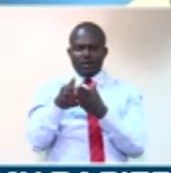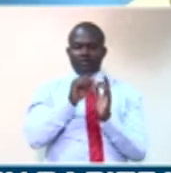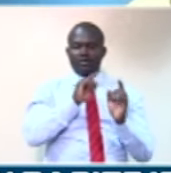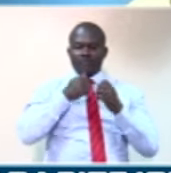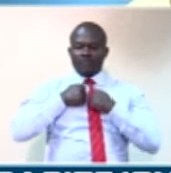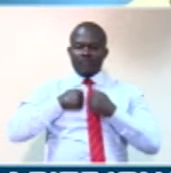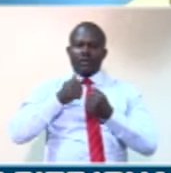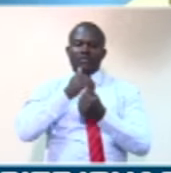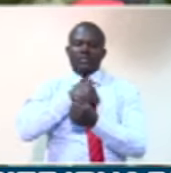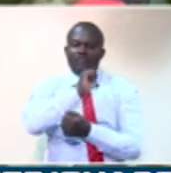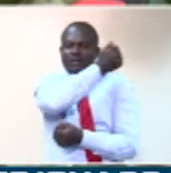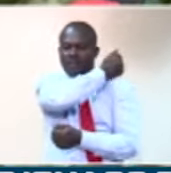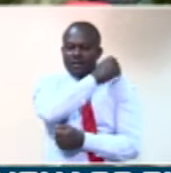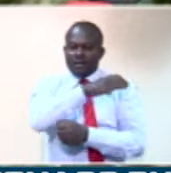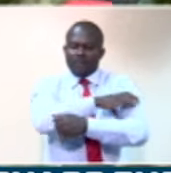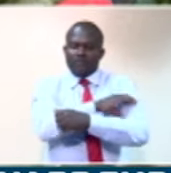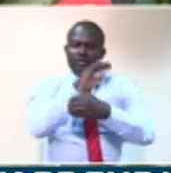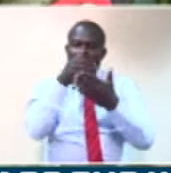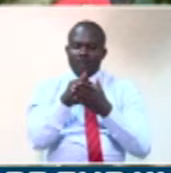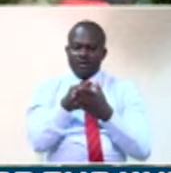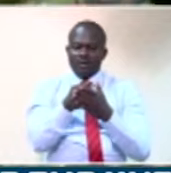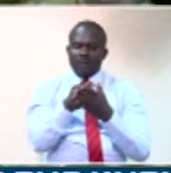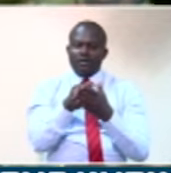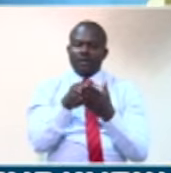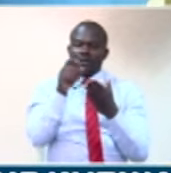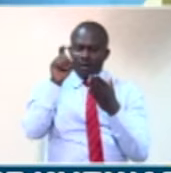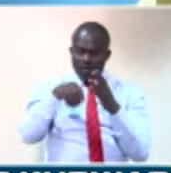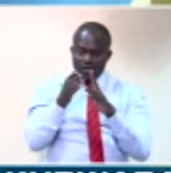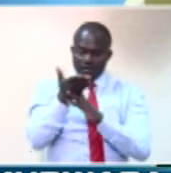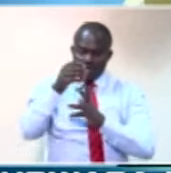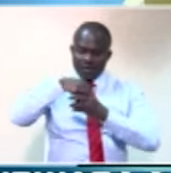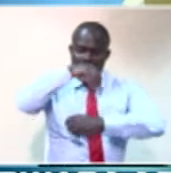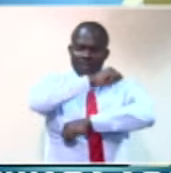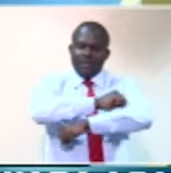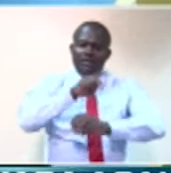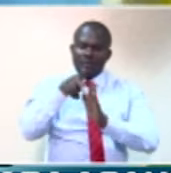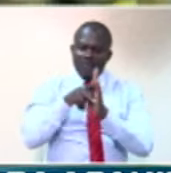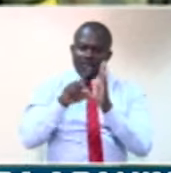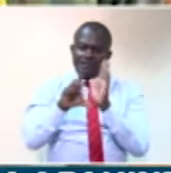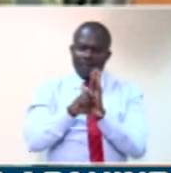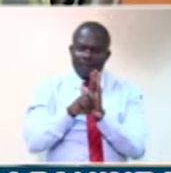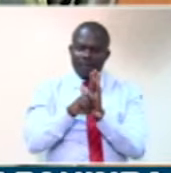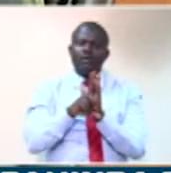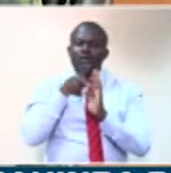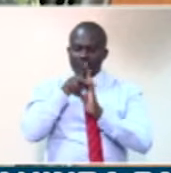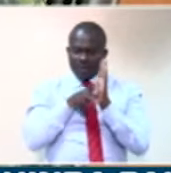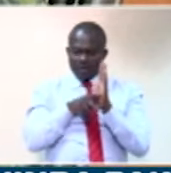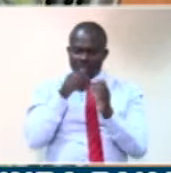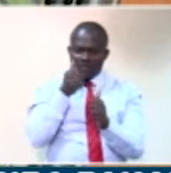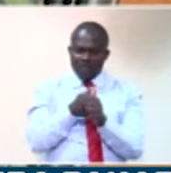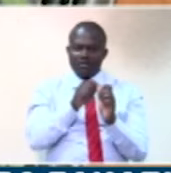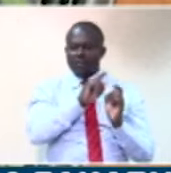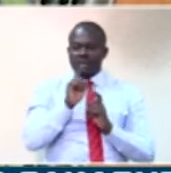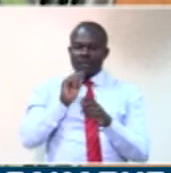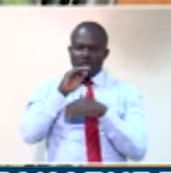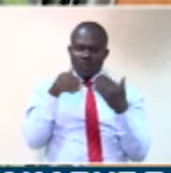cy'u Rwanda ufite kuva ku ipeti rya kapiteni kugeza kuri colonel agomba guca muri iri shuri, ni ihame n'itegeko? Ni ihame, buri musirikare